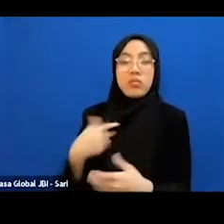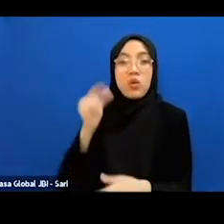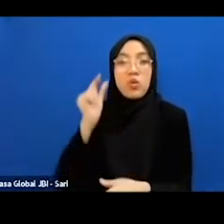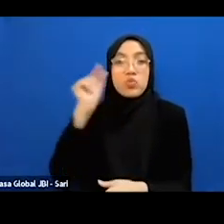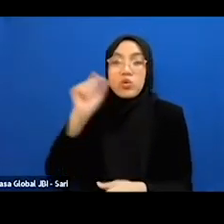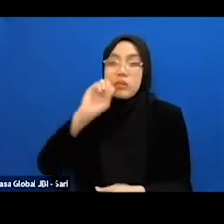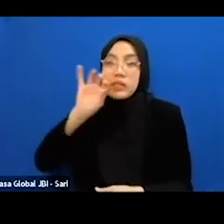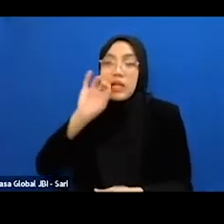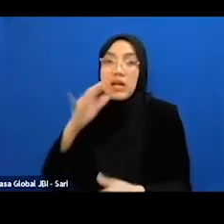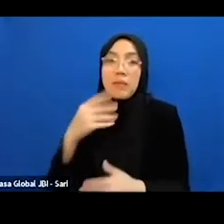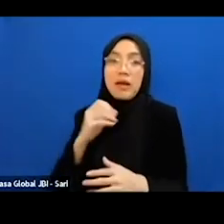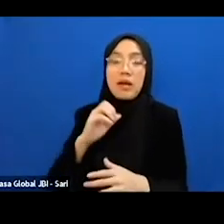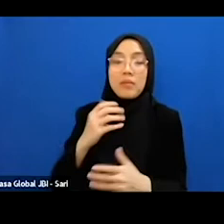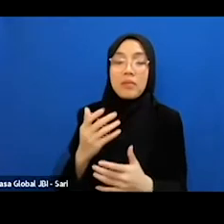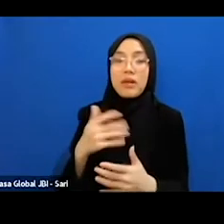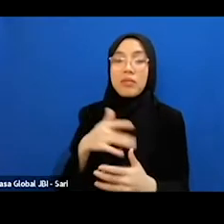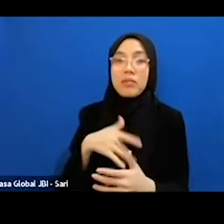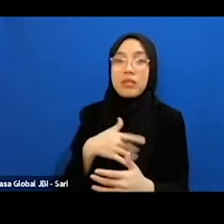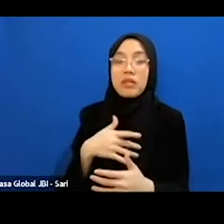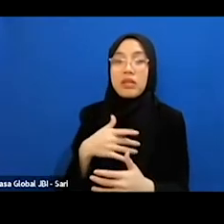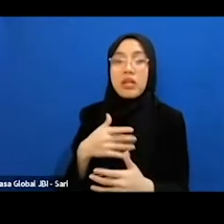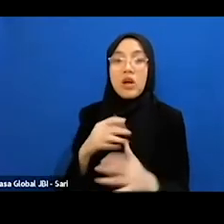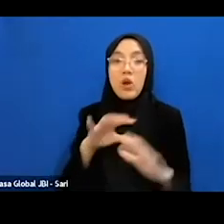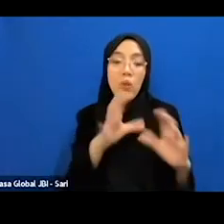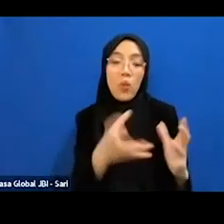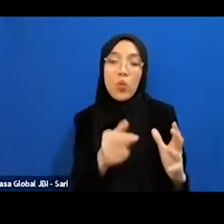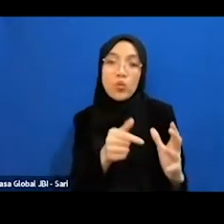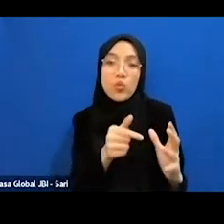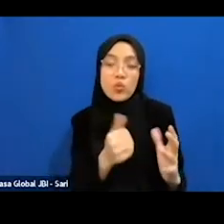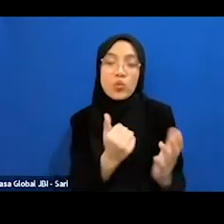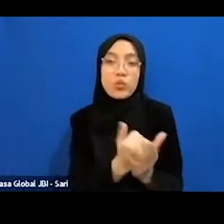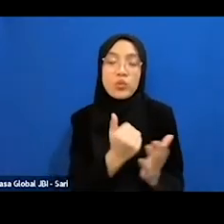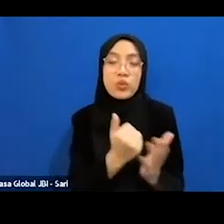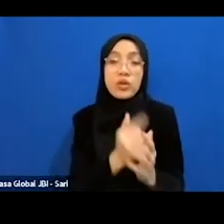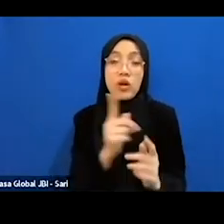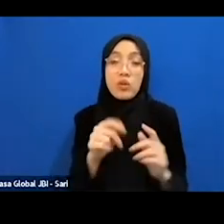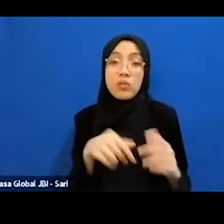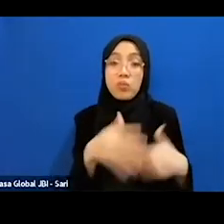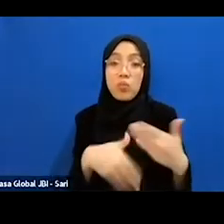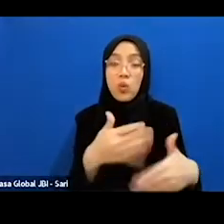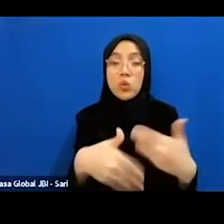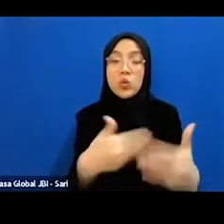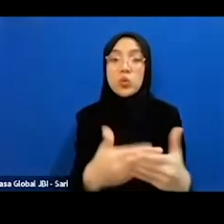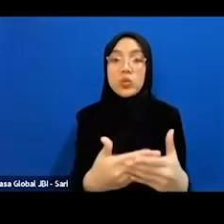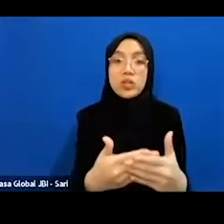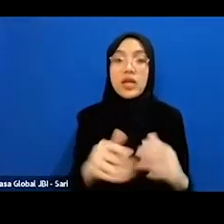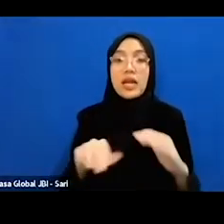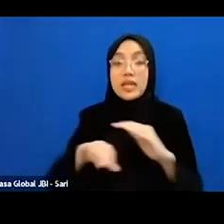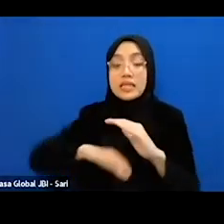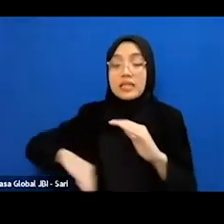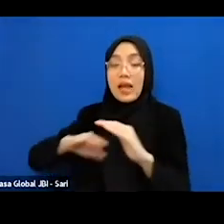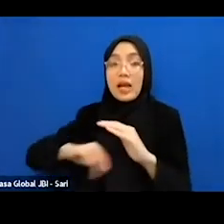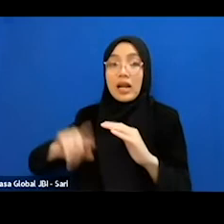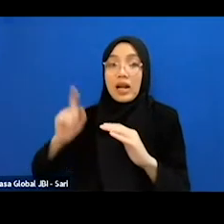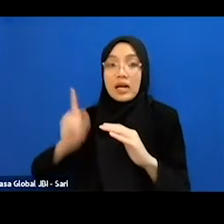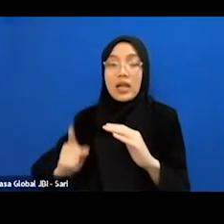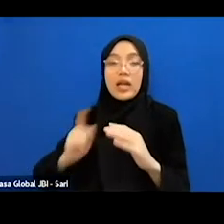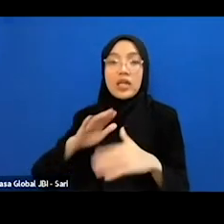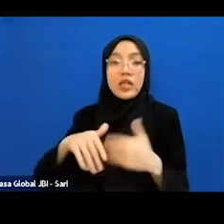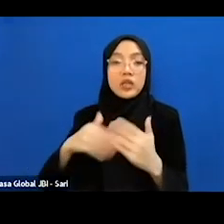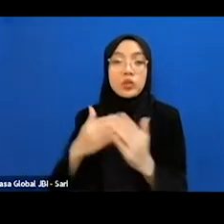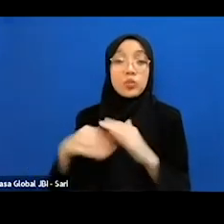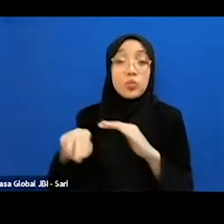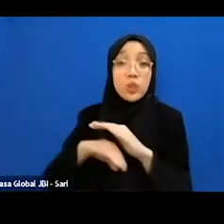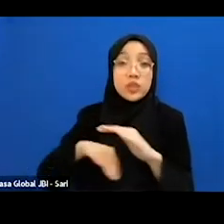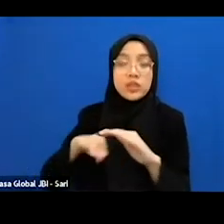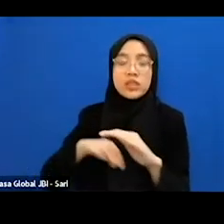terkait dengan bagaimana sebuah produk ini memang ketika diproduksi berdasarkan sebuah standar dan standar itu memang